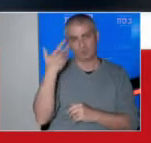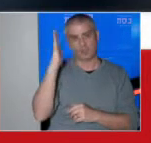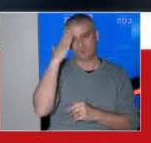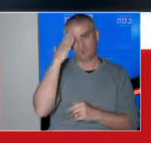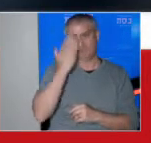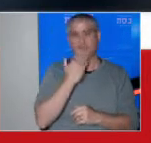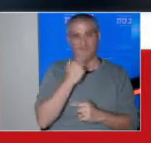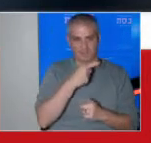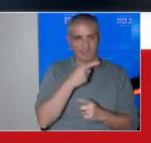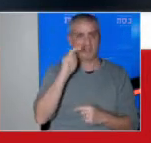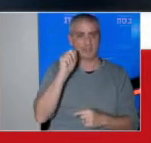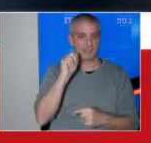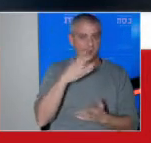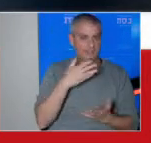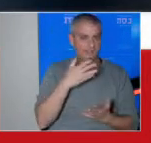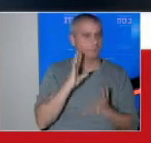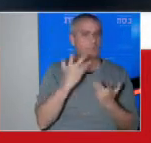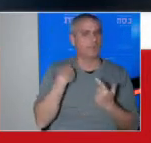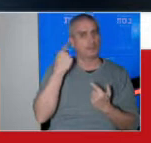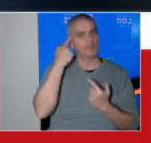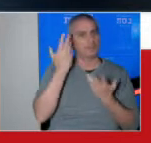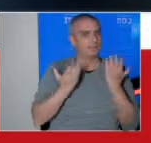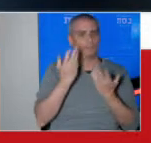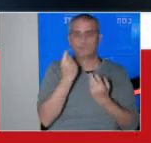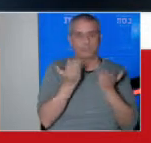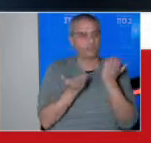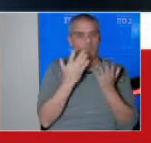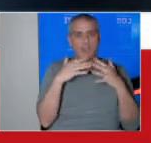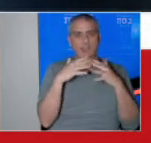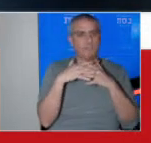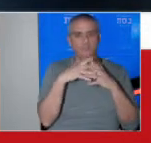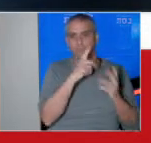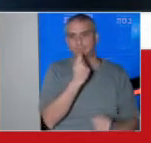הישראלים זה נטפליקס. מה אנחנו יודעים לפחות על פי ההשוואה בארצות הברית?